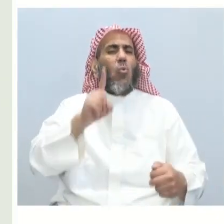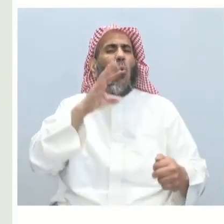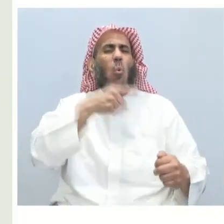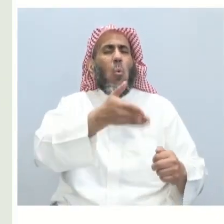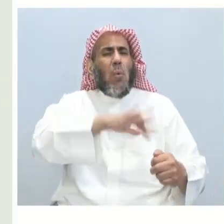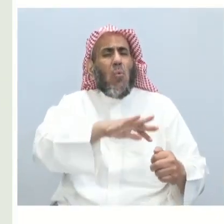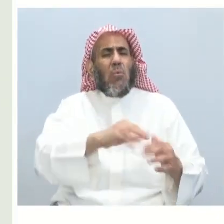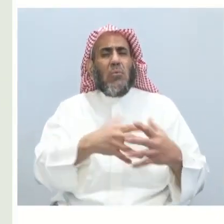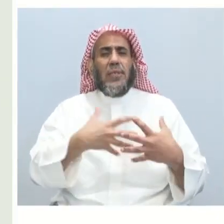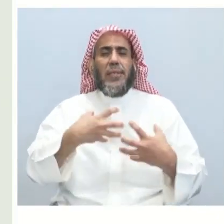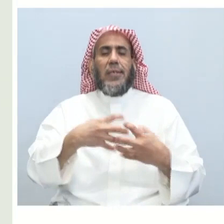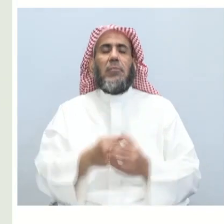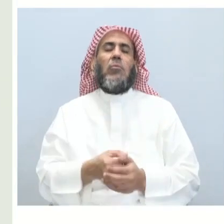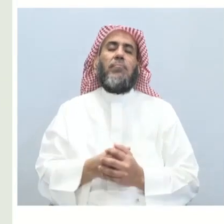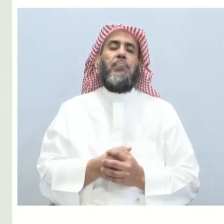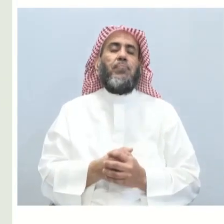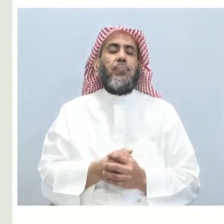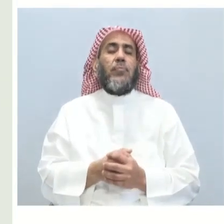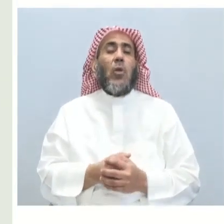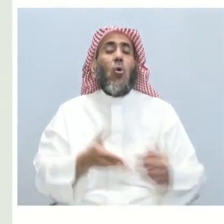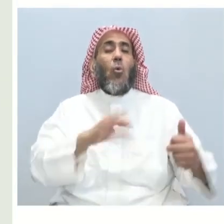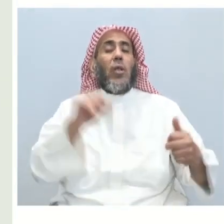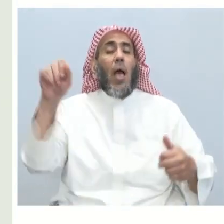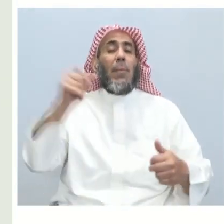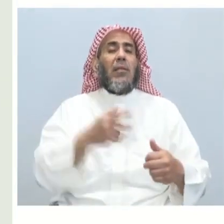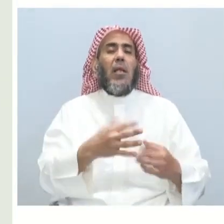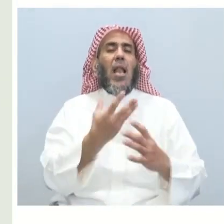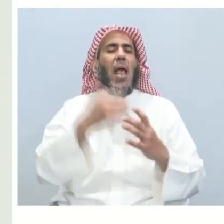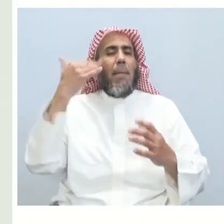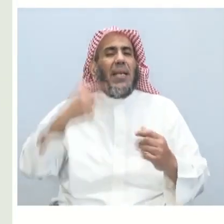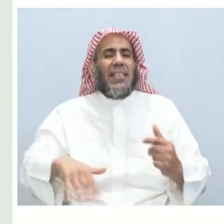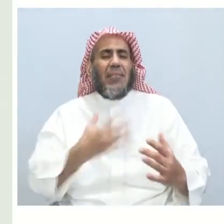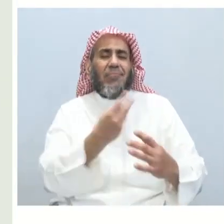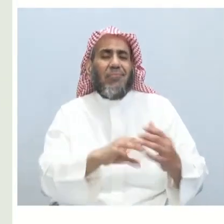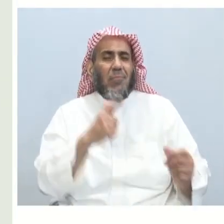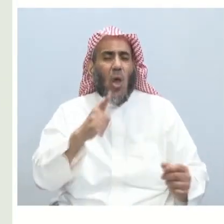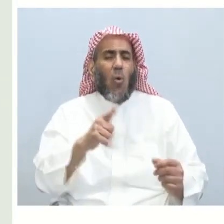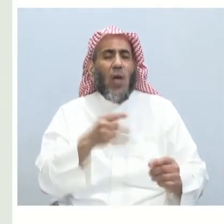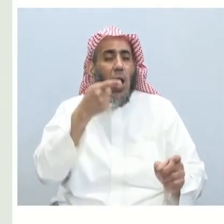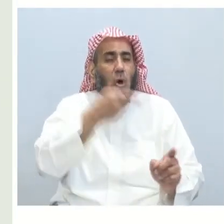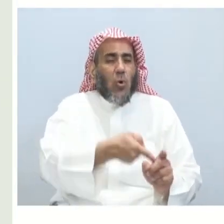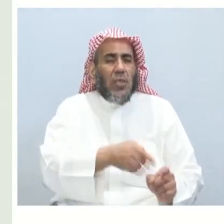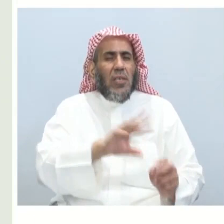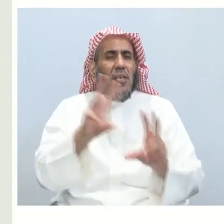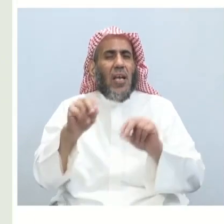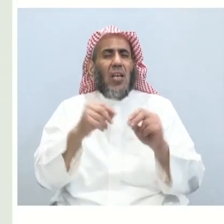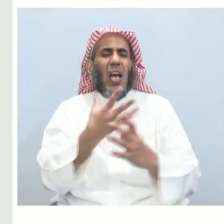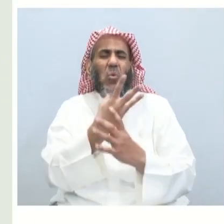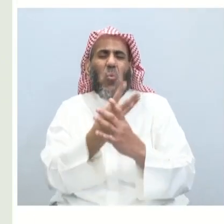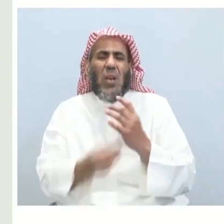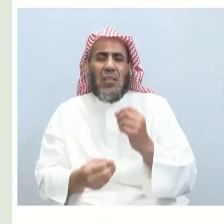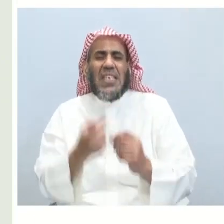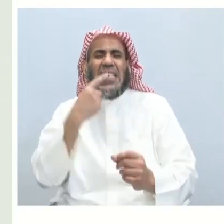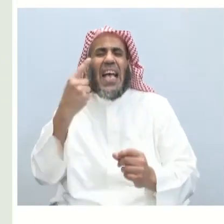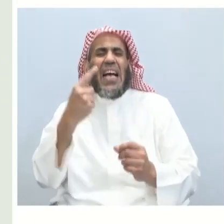اصابته بعد موت والدته ورثاء احمد قنديل لابنته يقول فكنت كاني قد ولدتك